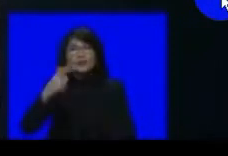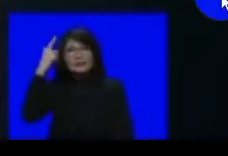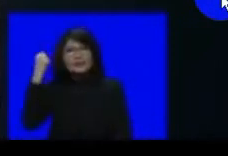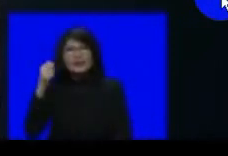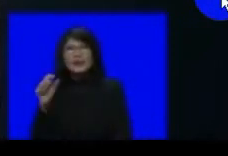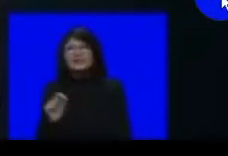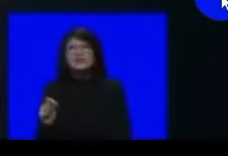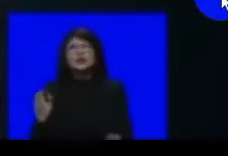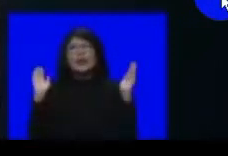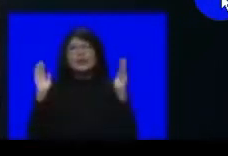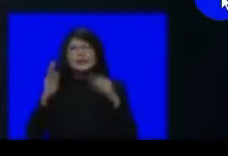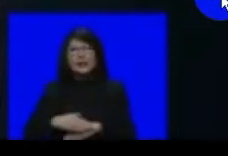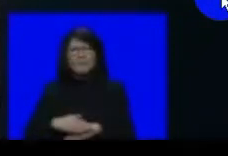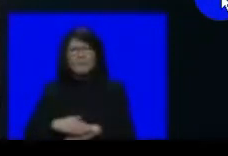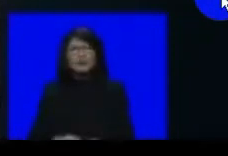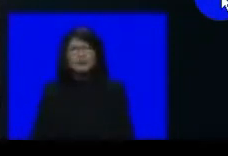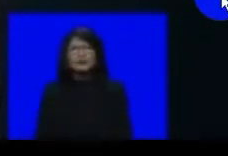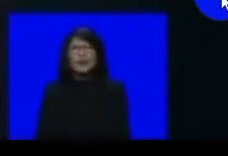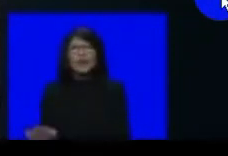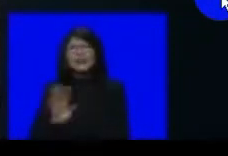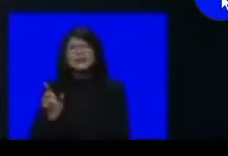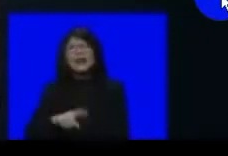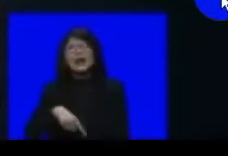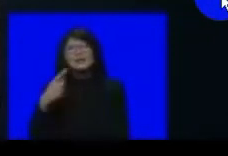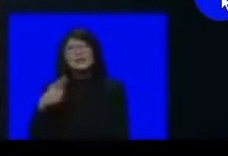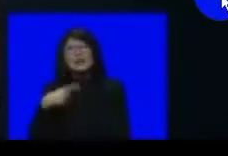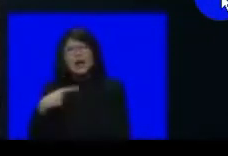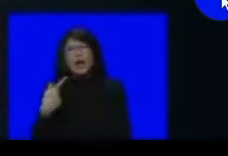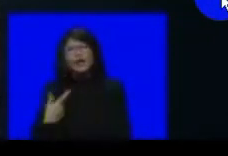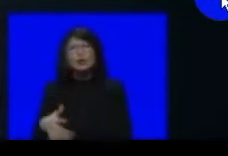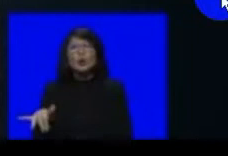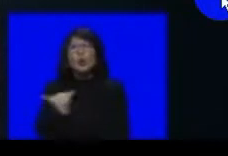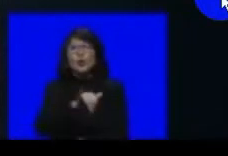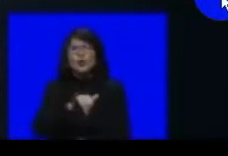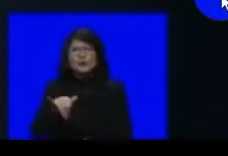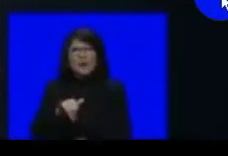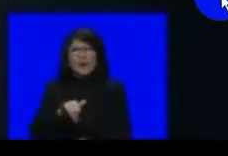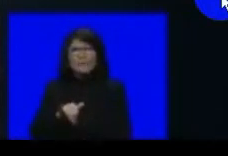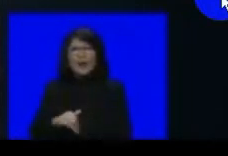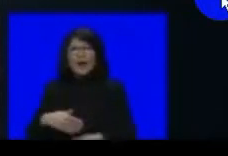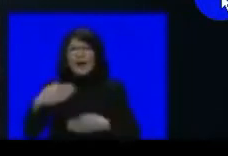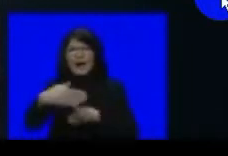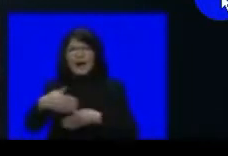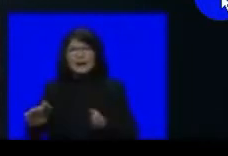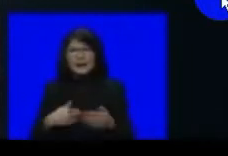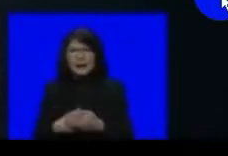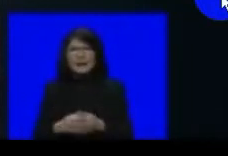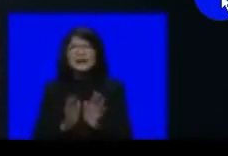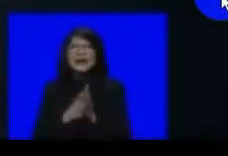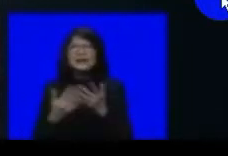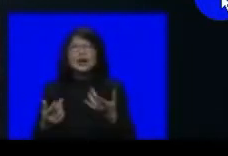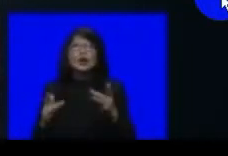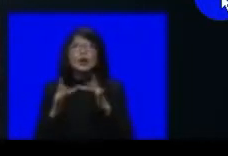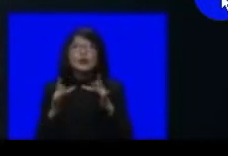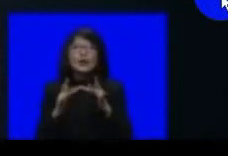di madrasah tidak selalu sama antara di kelas dengan di media online atau